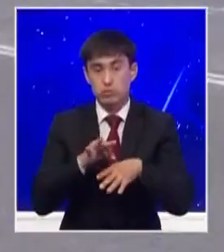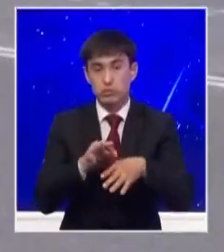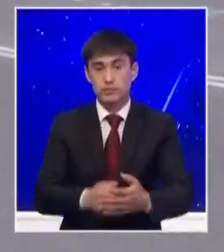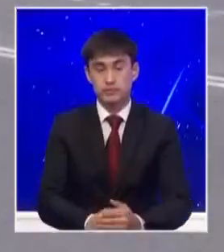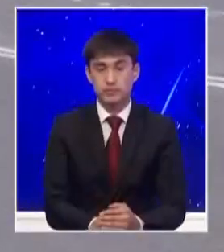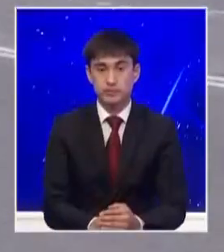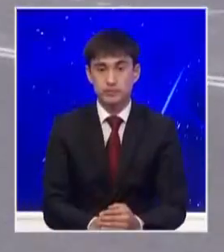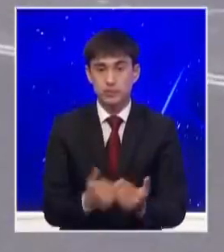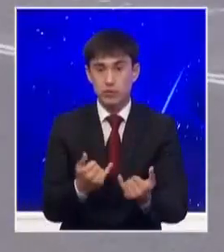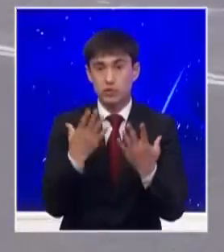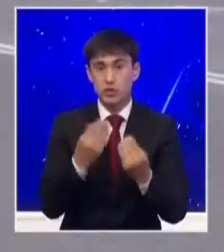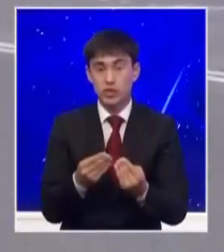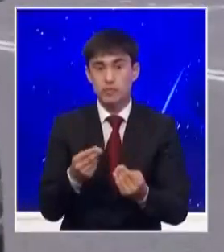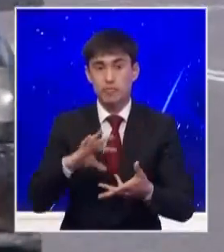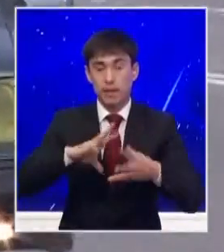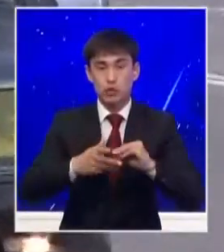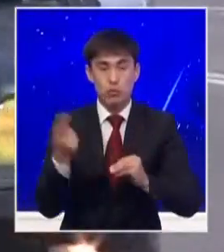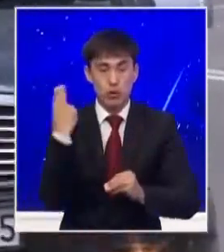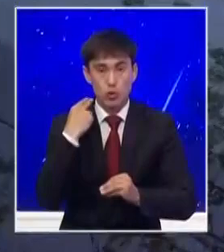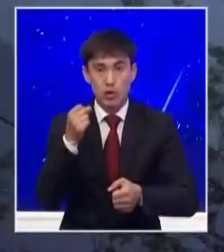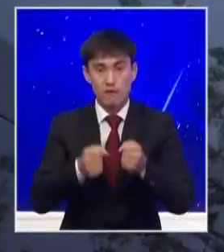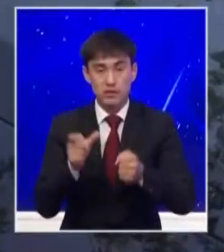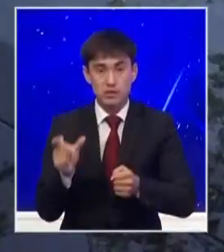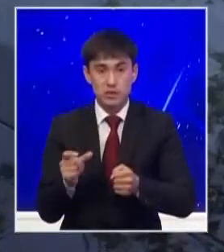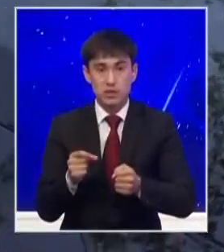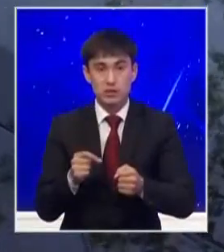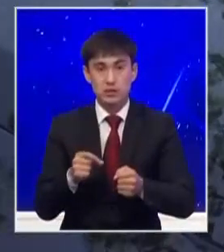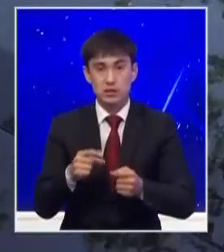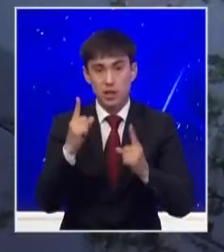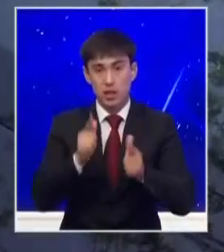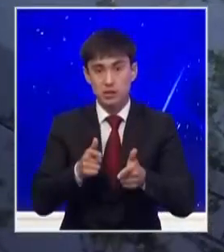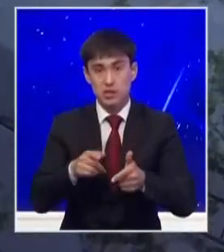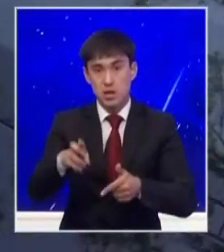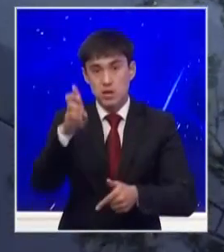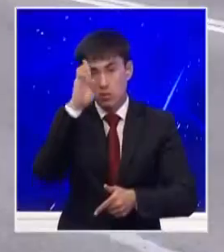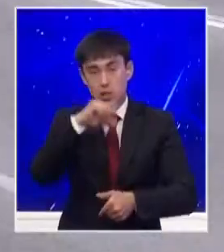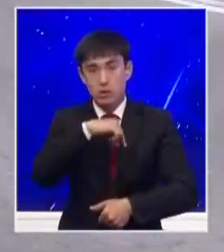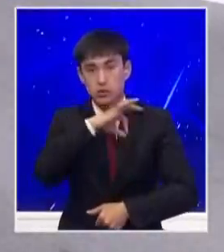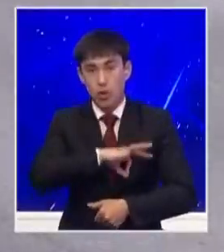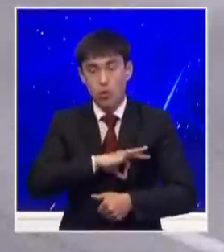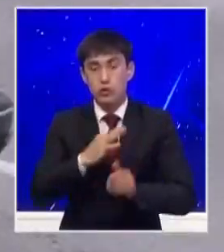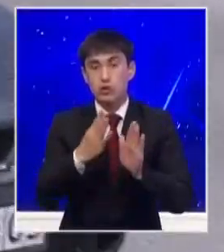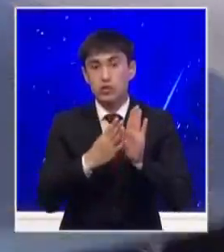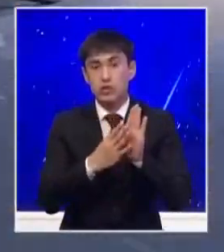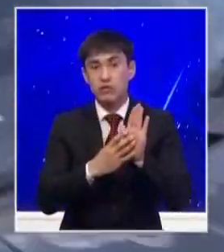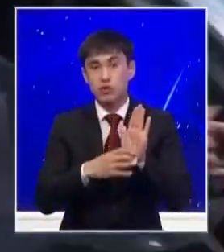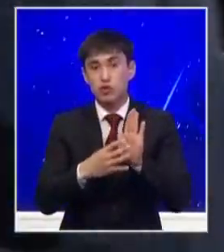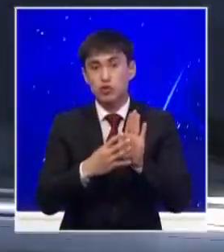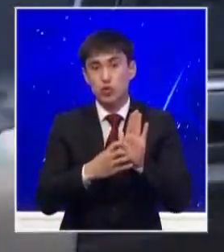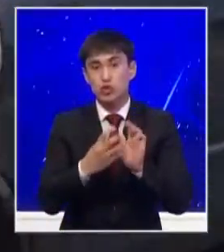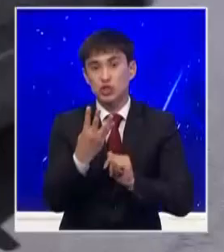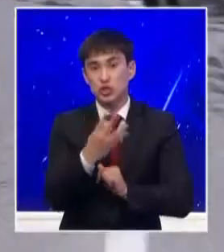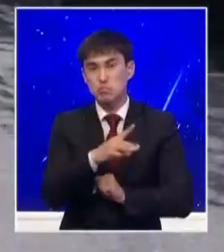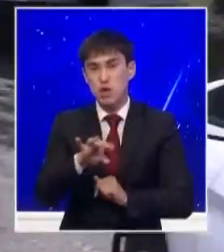На сегодняшний день сумма долга автовладельцев, согласно данным Департамента государственных доходов, составляет 904 миллиона тенге. Из